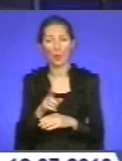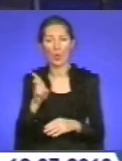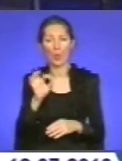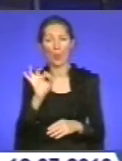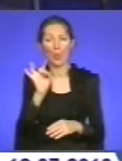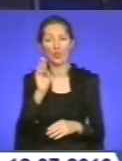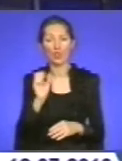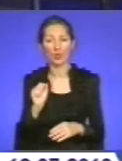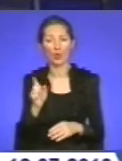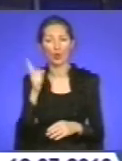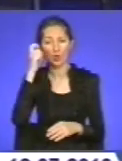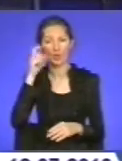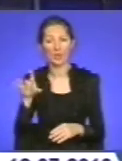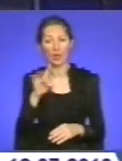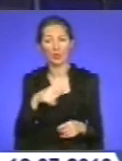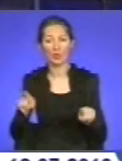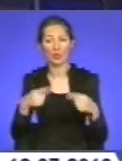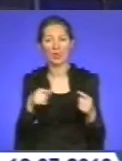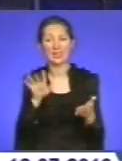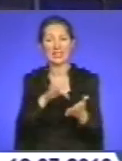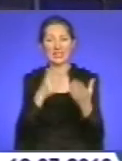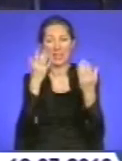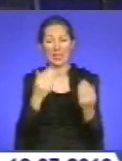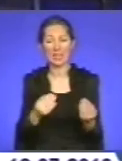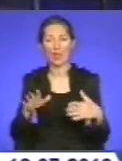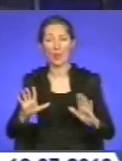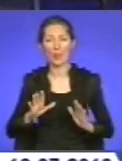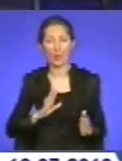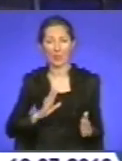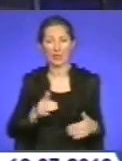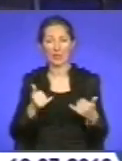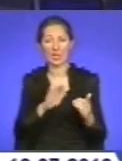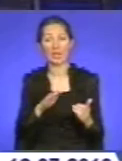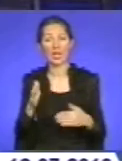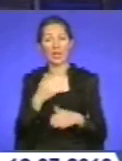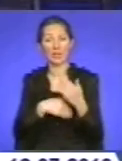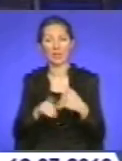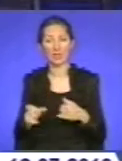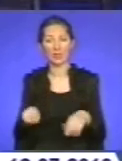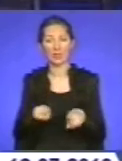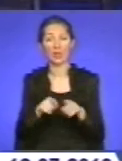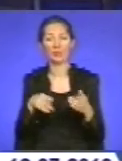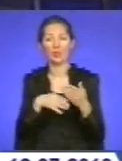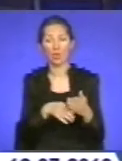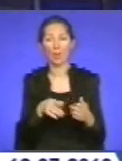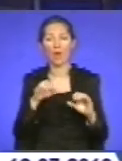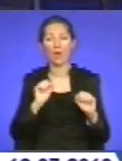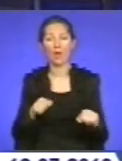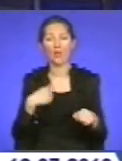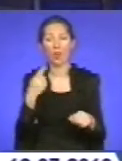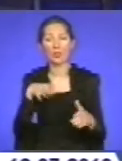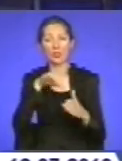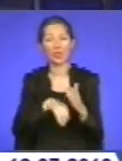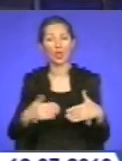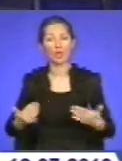та Чортківському районах створять центри денного перебування для дітей-інвалідів. Таким чином, влада області втілює в життя одну з соціальних ініціатив